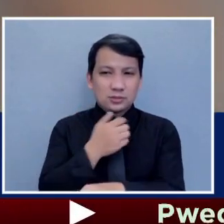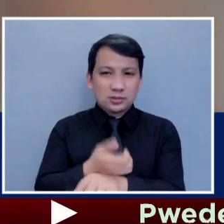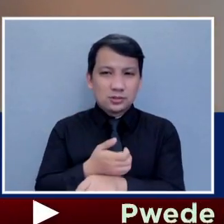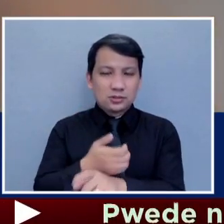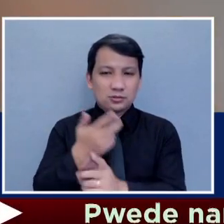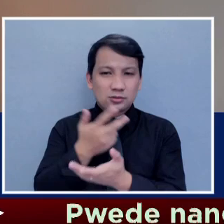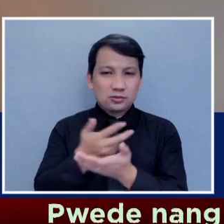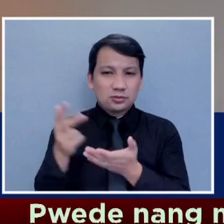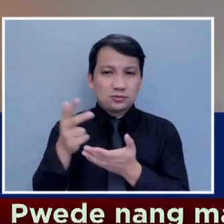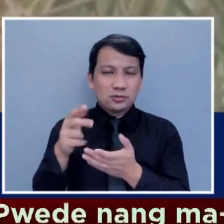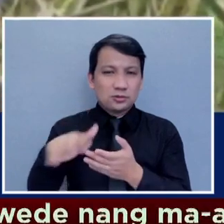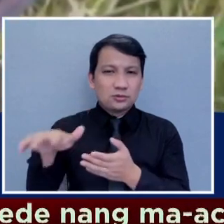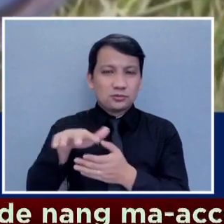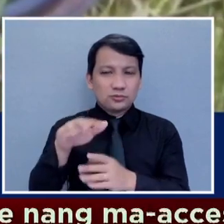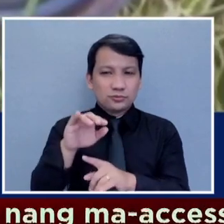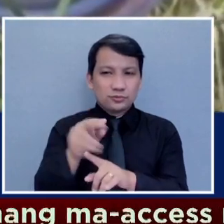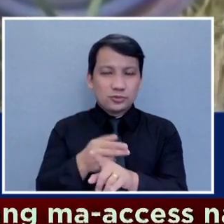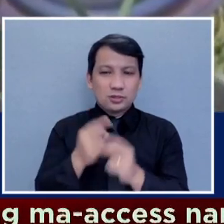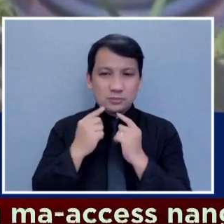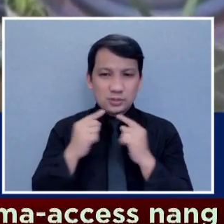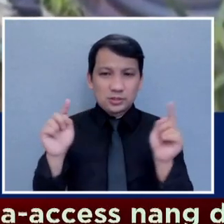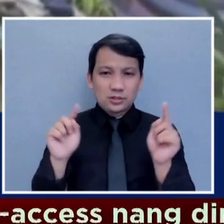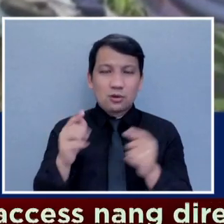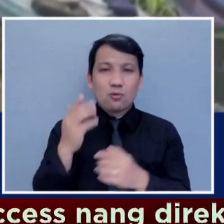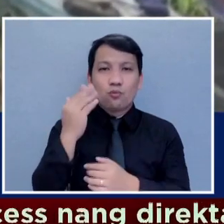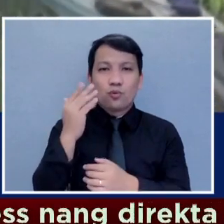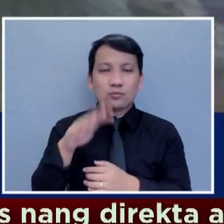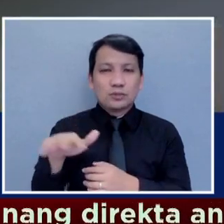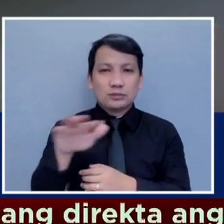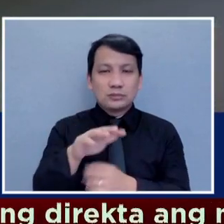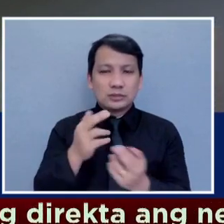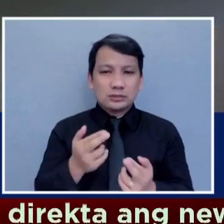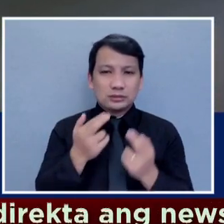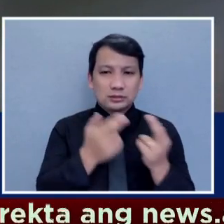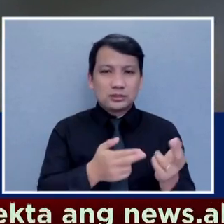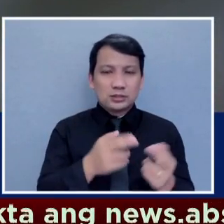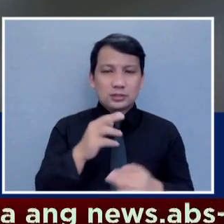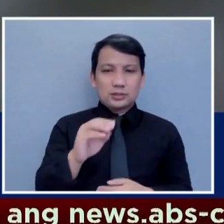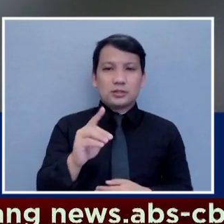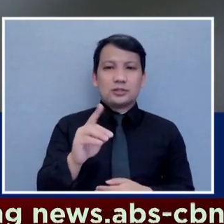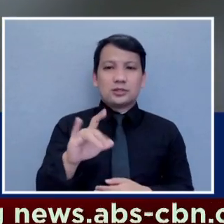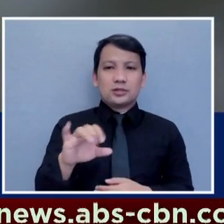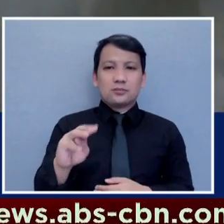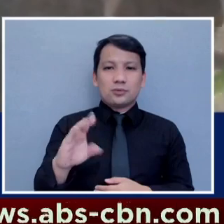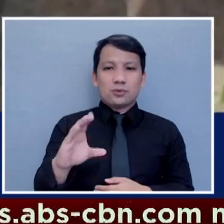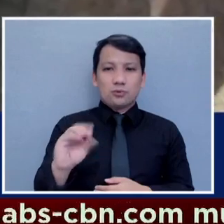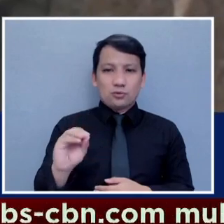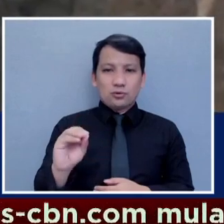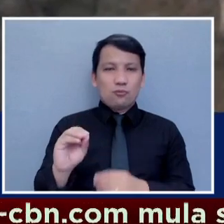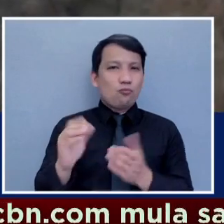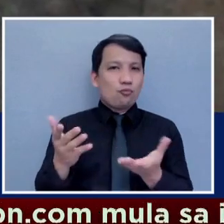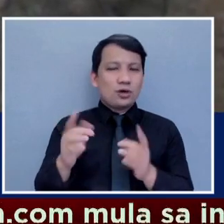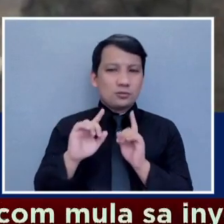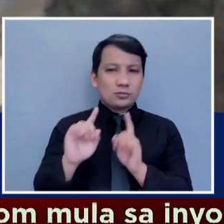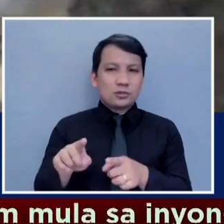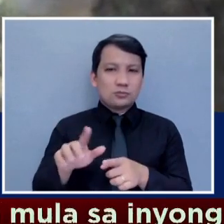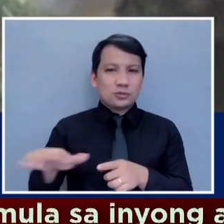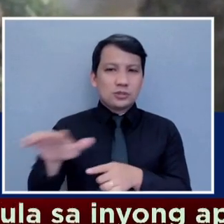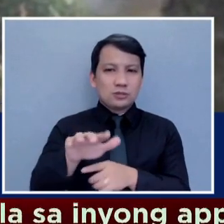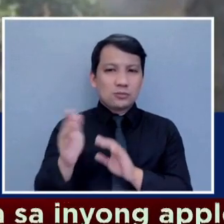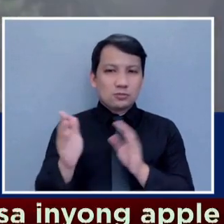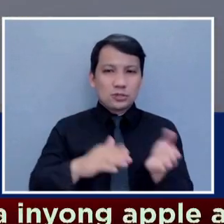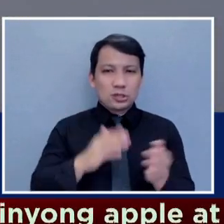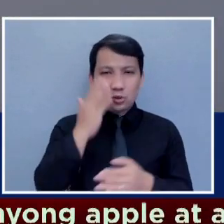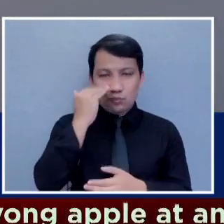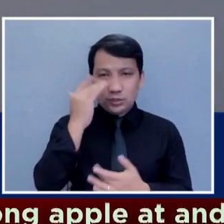ng Hunyo. Ang deklarasyon ay base na rin sa rekomendasyon ng MDRRMO. Wala pang naiuulat na namatay dahil sa